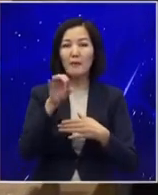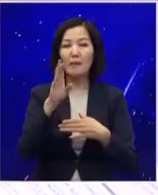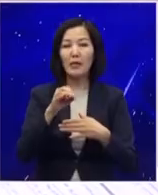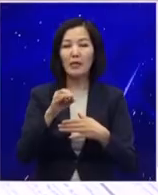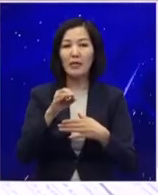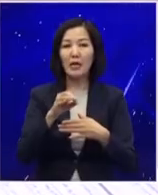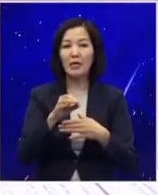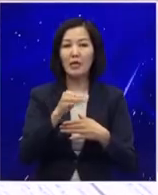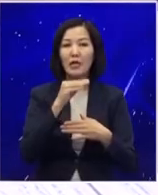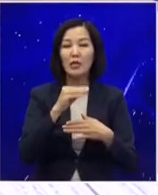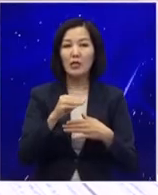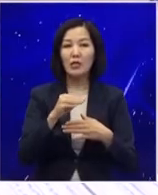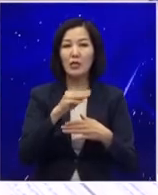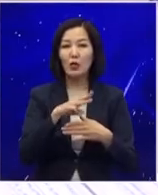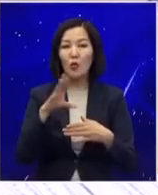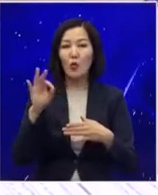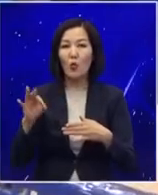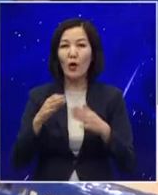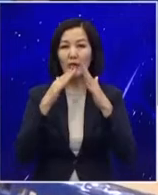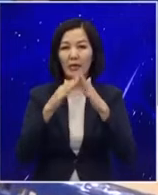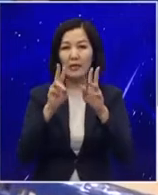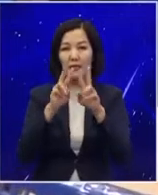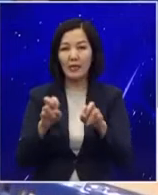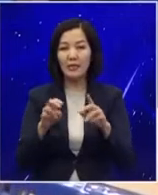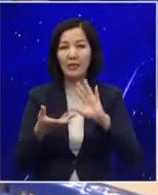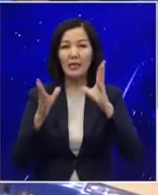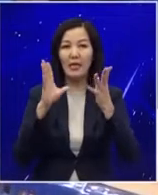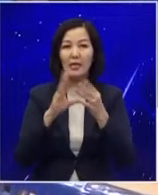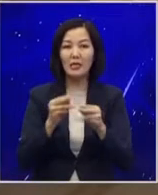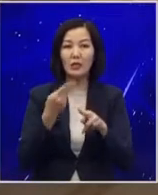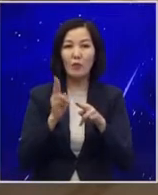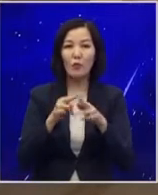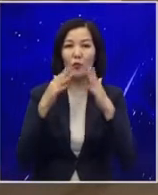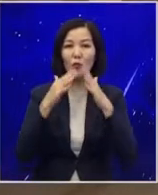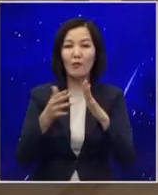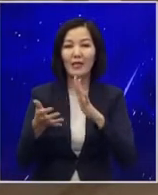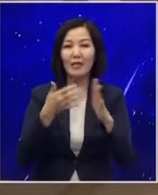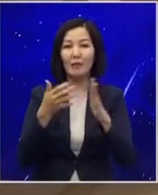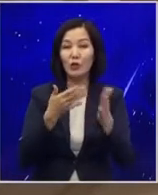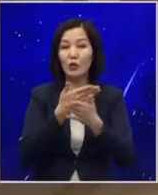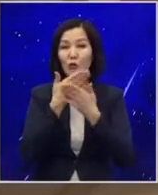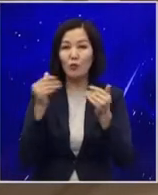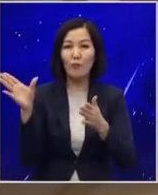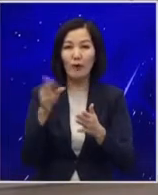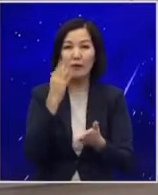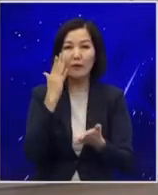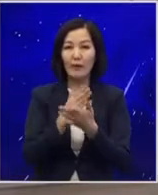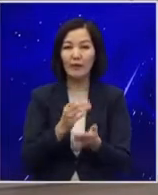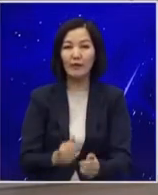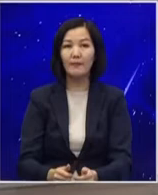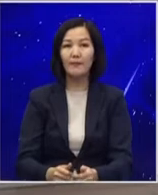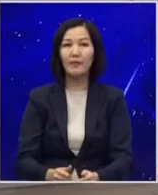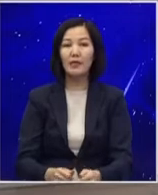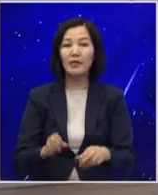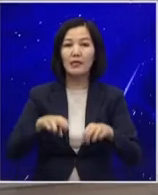шектеулі серіктестігіне тиесілі дәрі қоймасында тексерді. Нәтижесінде бұл қоймада да тапшылық жоқ деп бағамдады олар. арнай